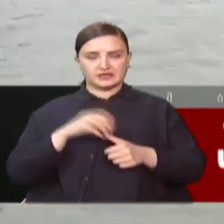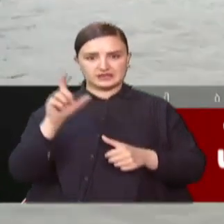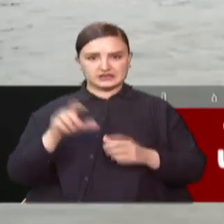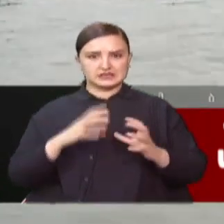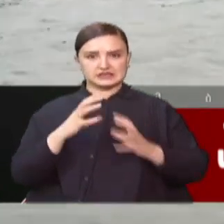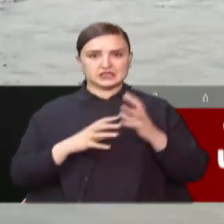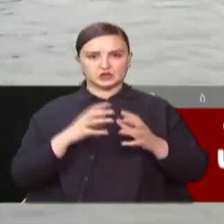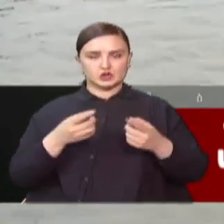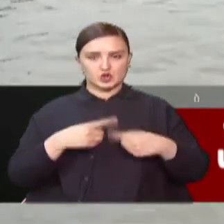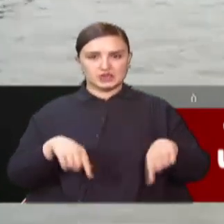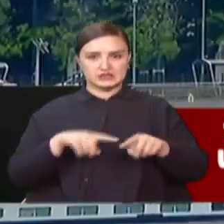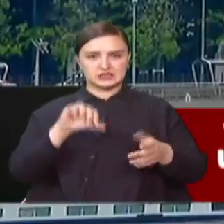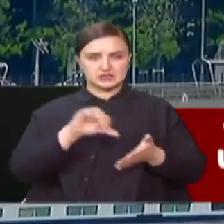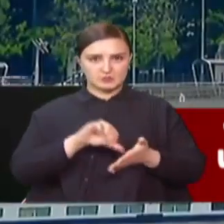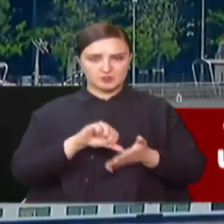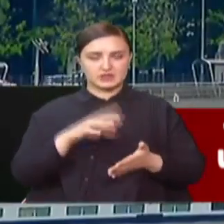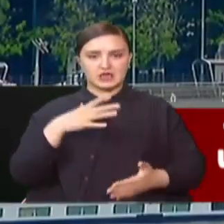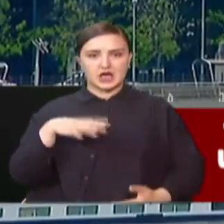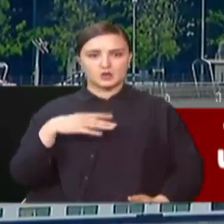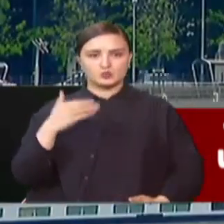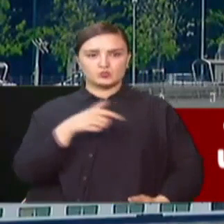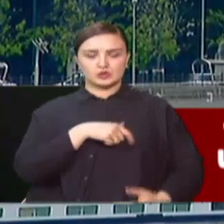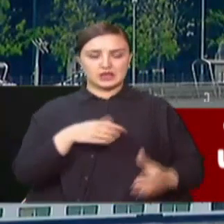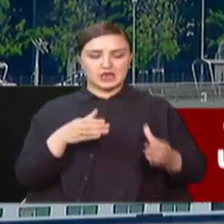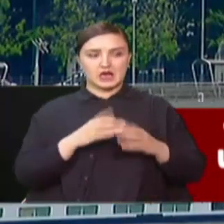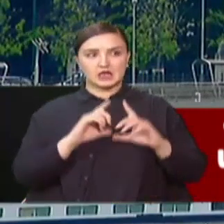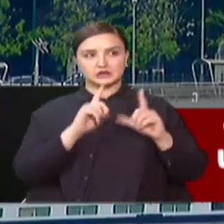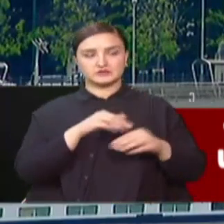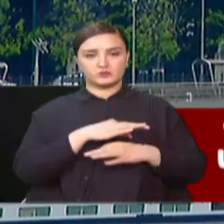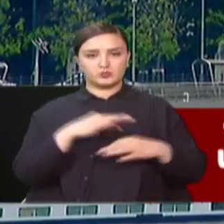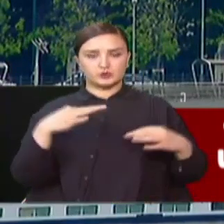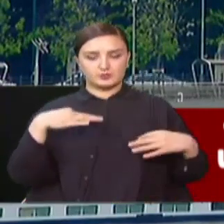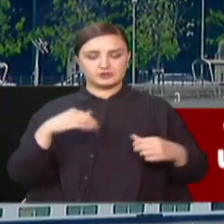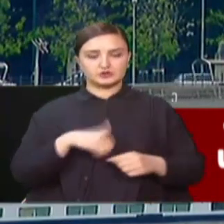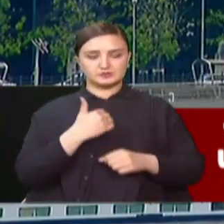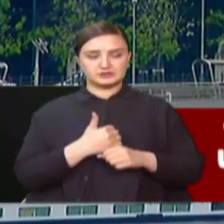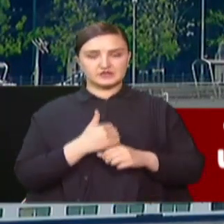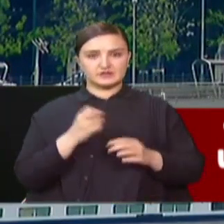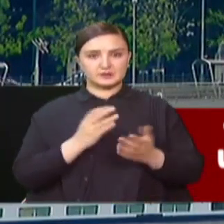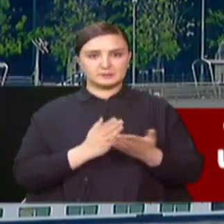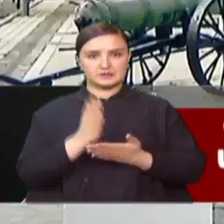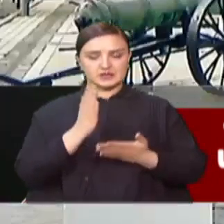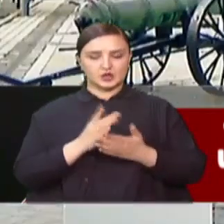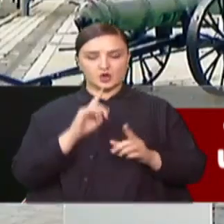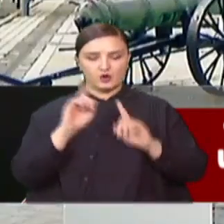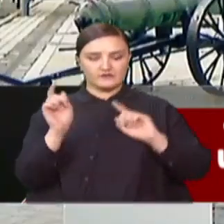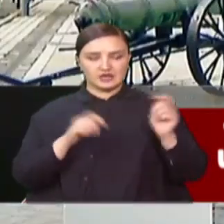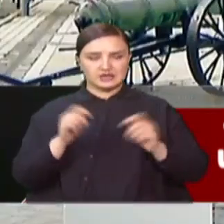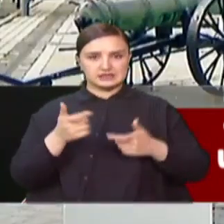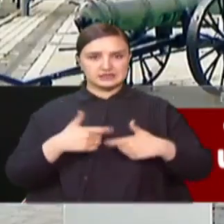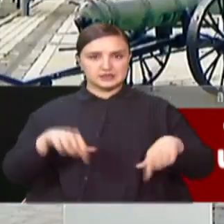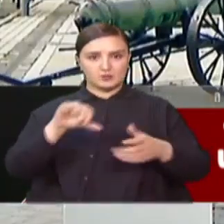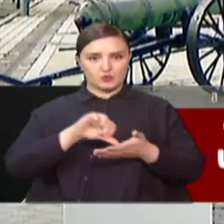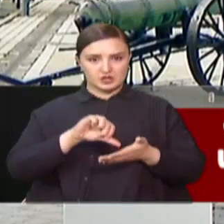organizației, წარმომადგენლები, cartul delegației, Budapeștii, vizitis, tavari miznebi, aris, როგორც ამ კონფერენციაში მონაწილეობის